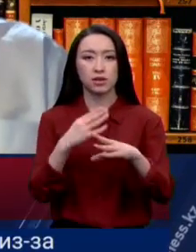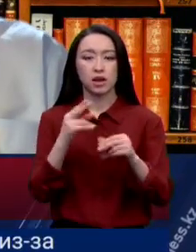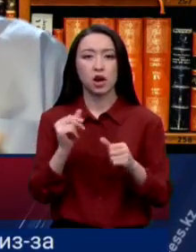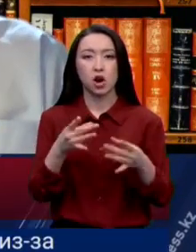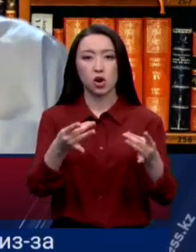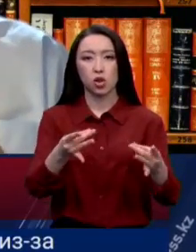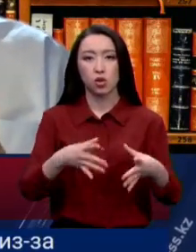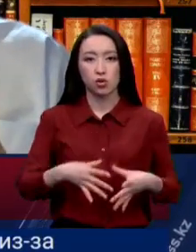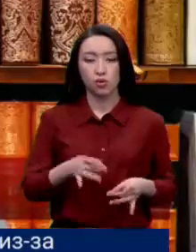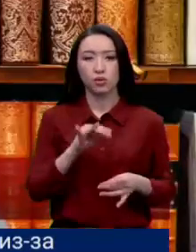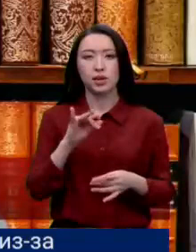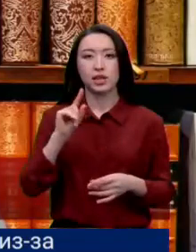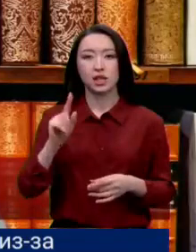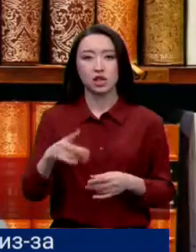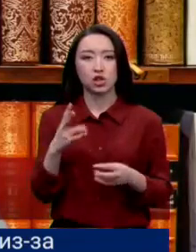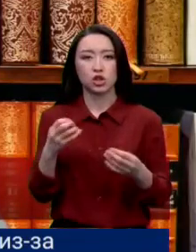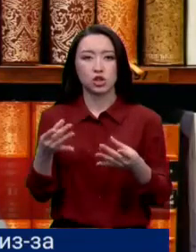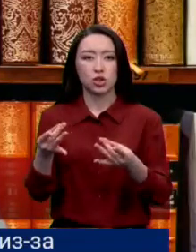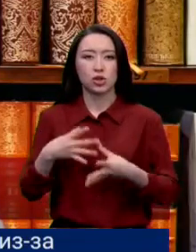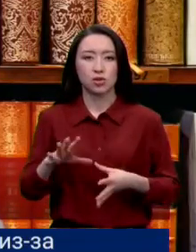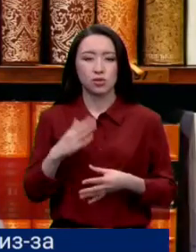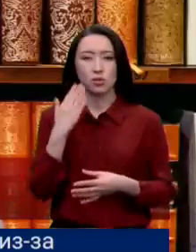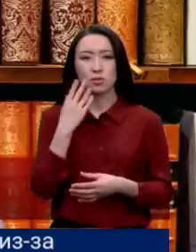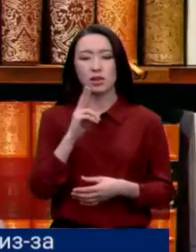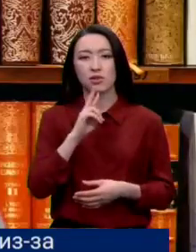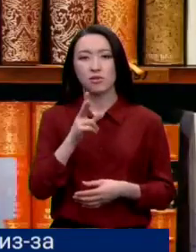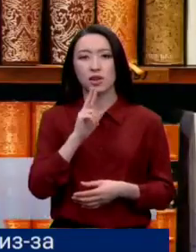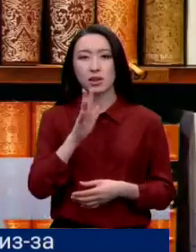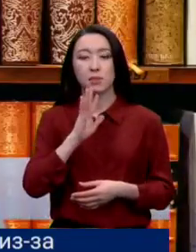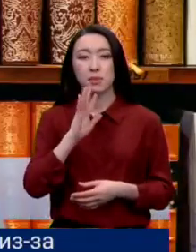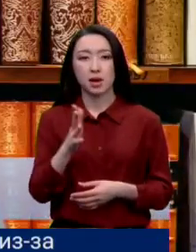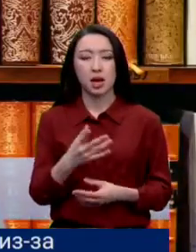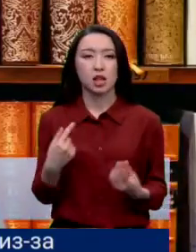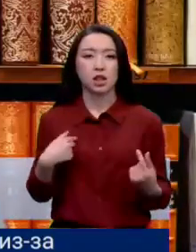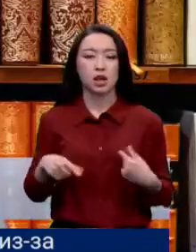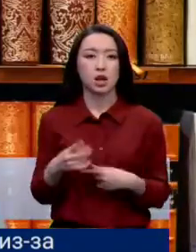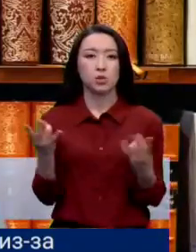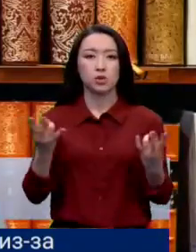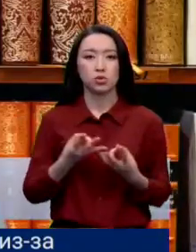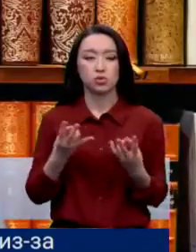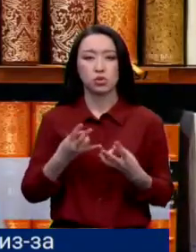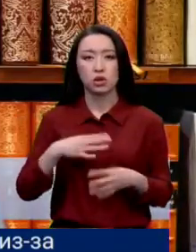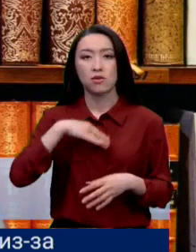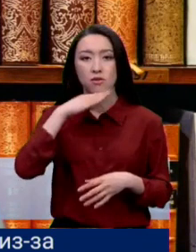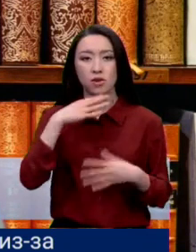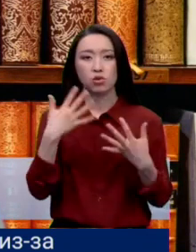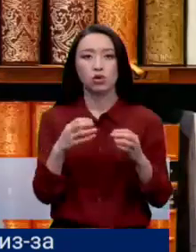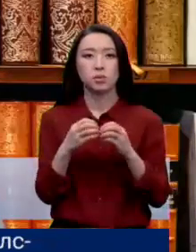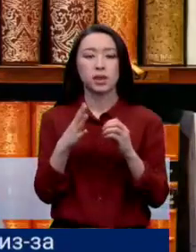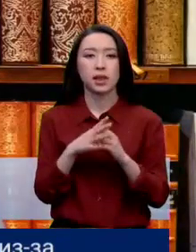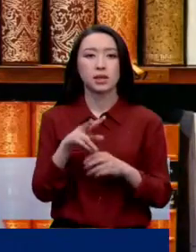новыми, так и, может быть, не очень новыми, 2-3-5-летними, нам необходимо перестать уже 15